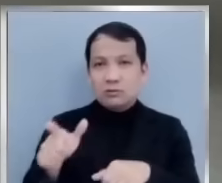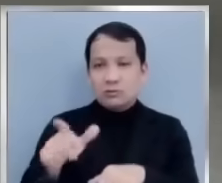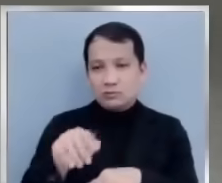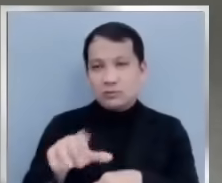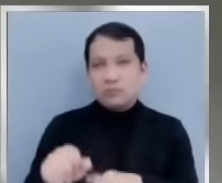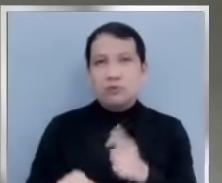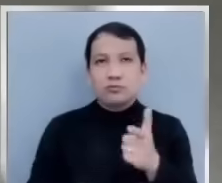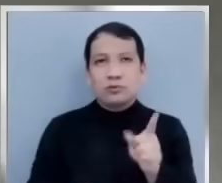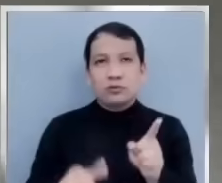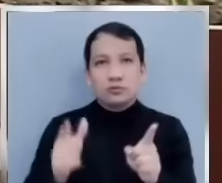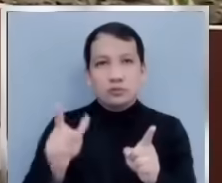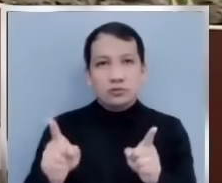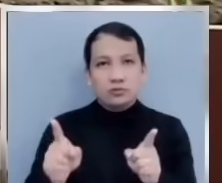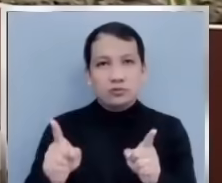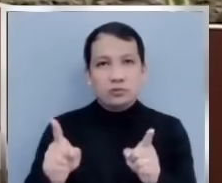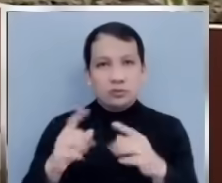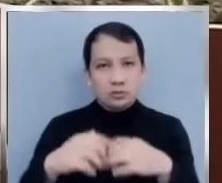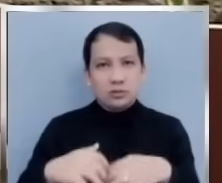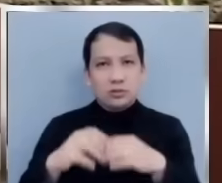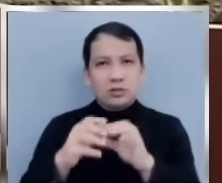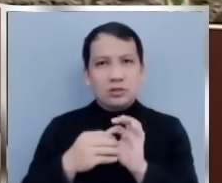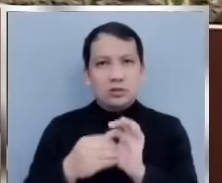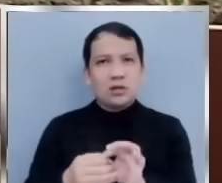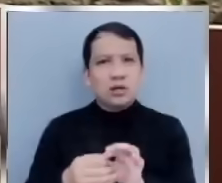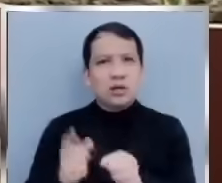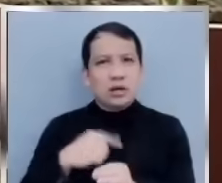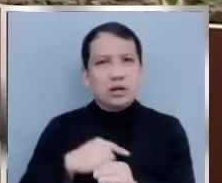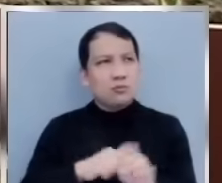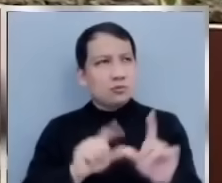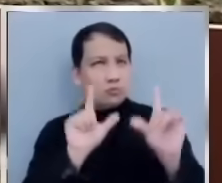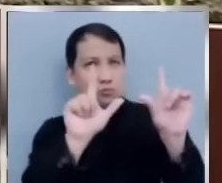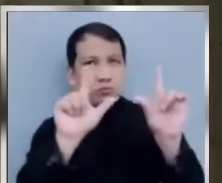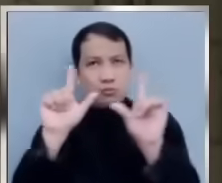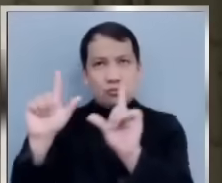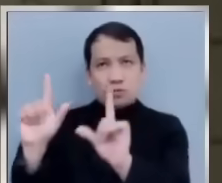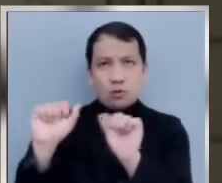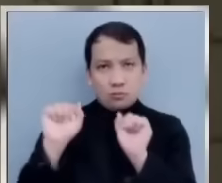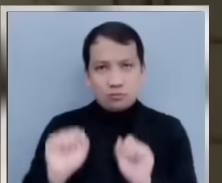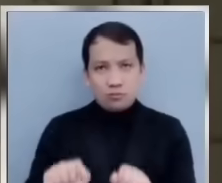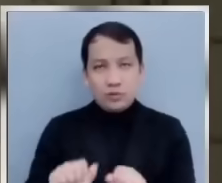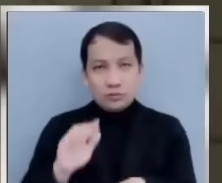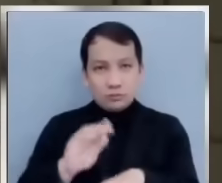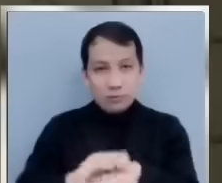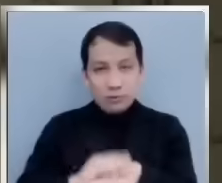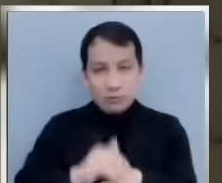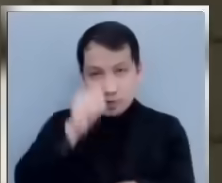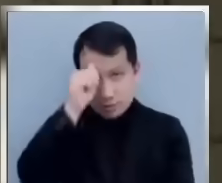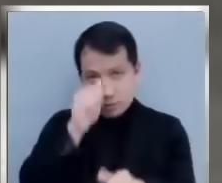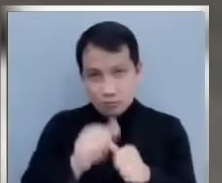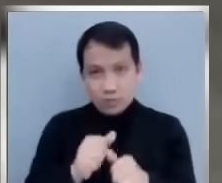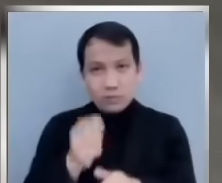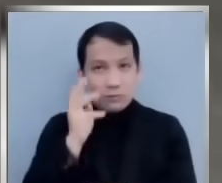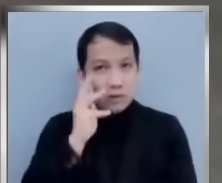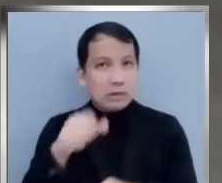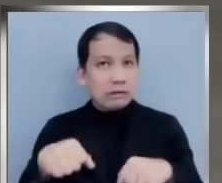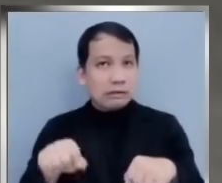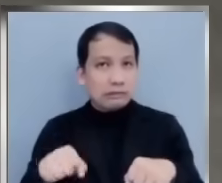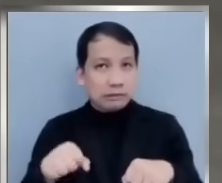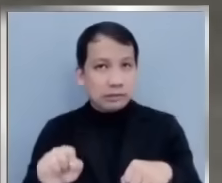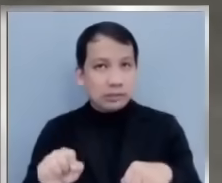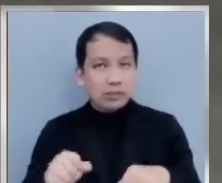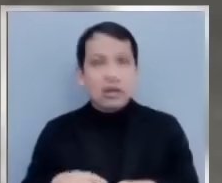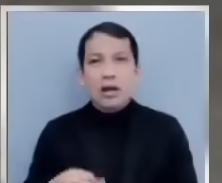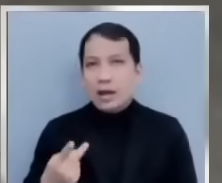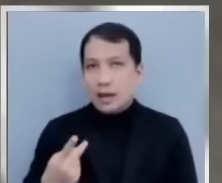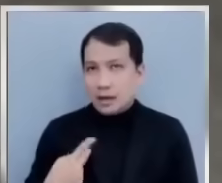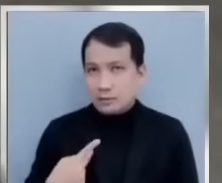unang pinasinayaan. May mga sign naman sa mga ito para maalerto ang mga rider. Bukod dito, may isa pang